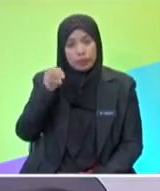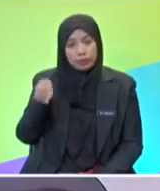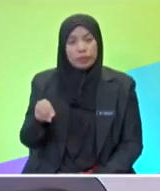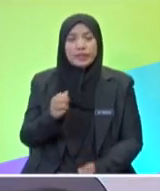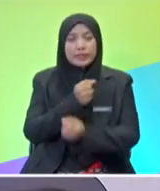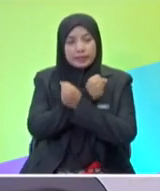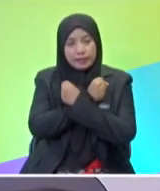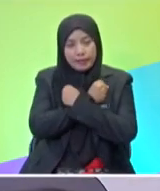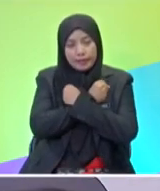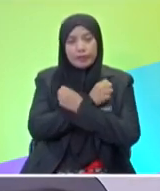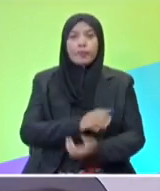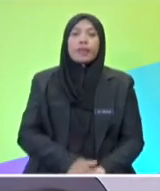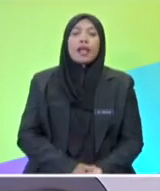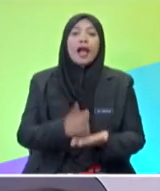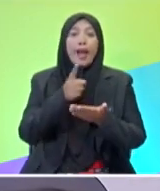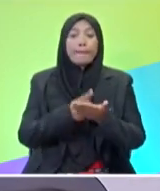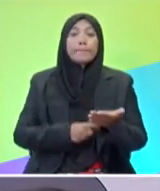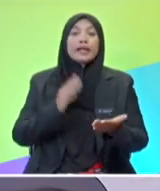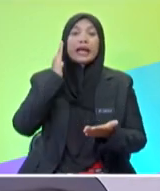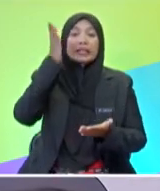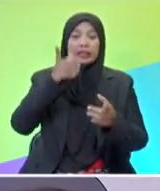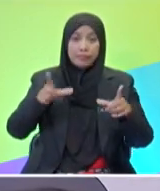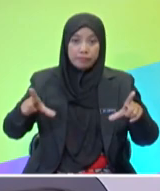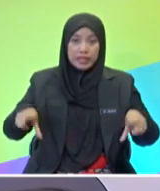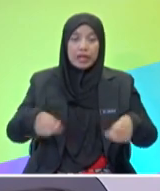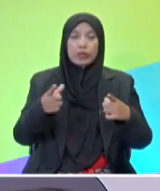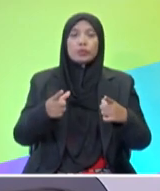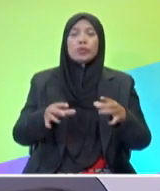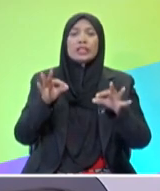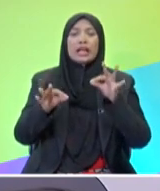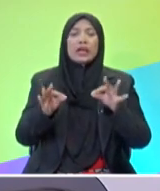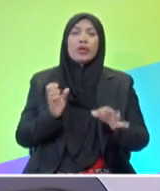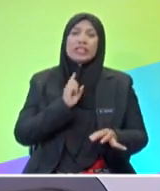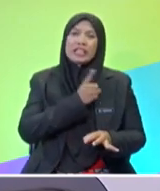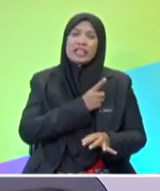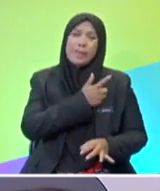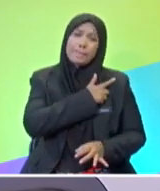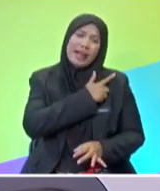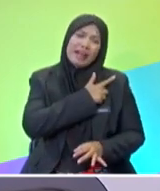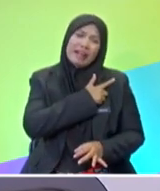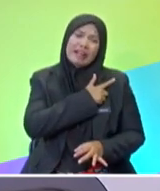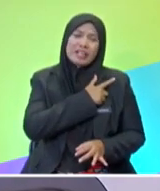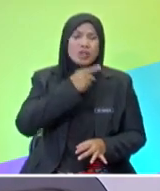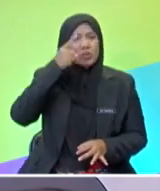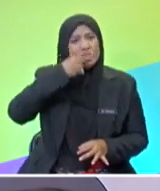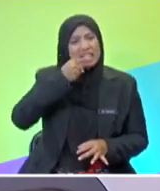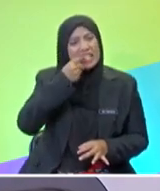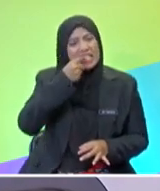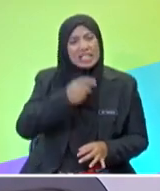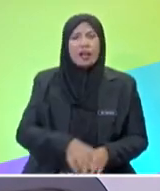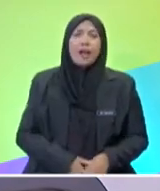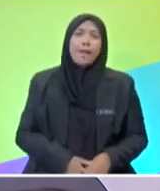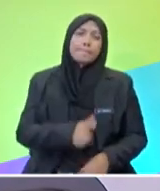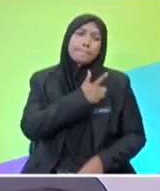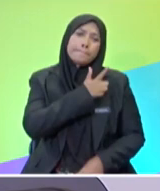sekalian. Okey. Apa akan berlaku seandainya kita malas gosok gigi, kita malas mandi, kita